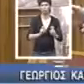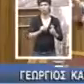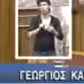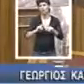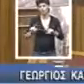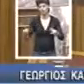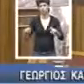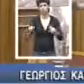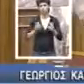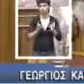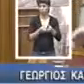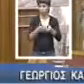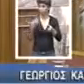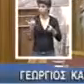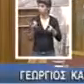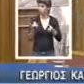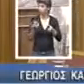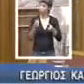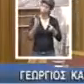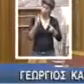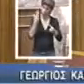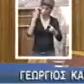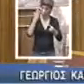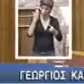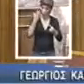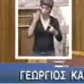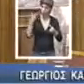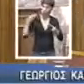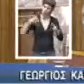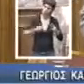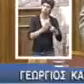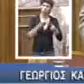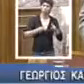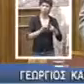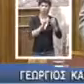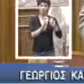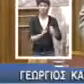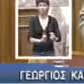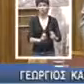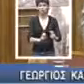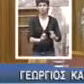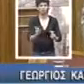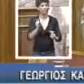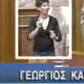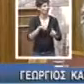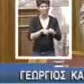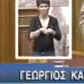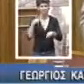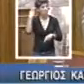χώρο, εξαιρετικά μορφωμένοι από το χώρο της Νέας Δημοκρατίας και παρελάβουν τις εξεταστικές. Δεν είναι θέμα λοιπόν οι